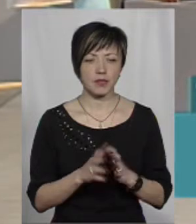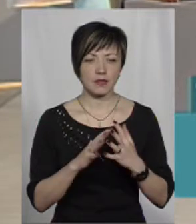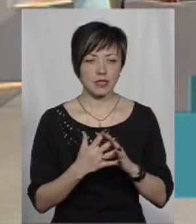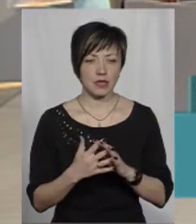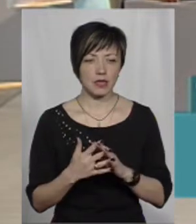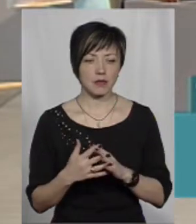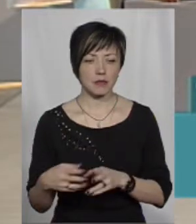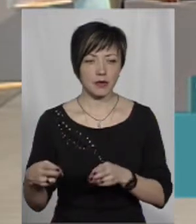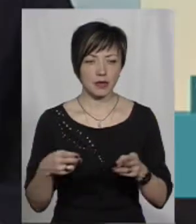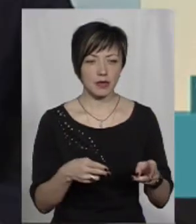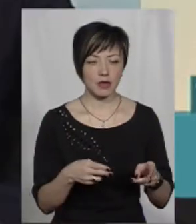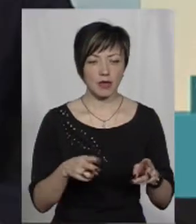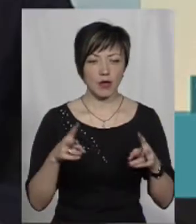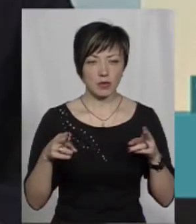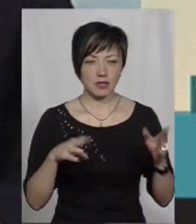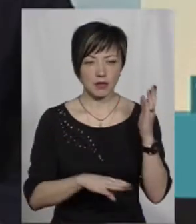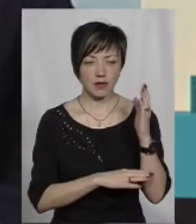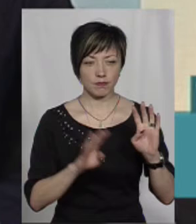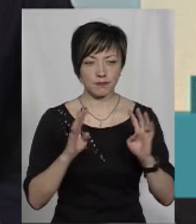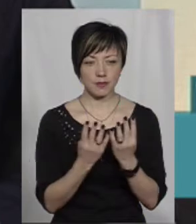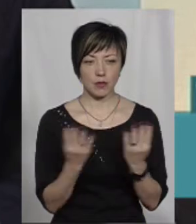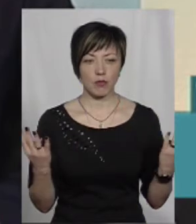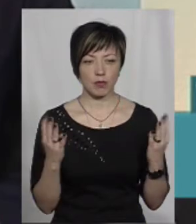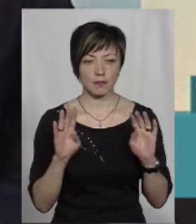приїхали, обрізали дерева, поламали забори,